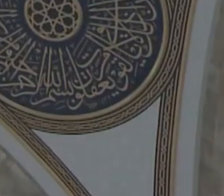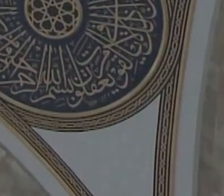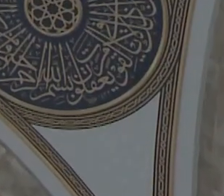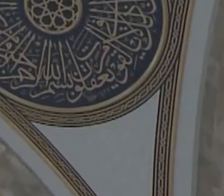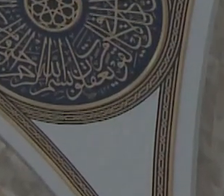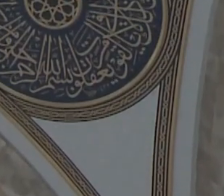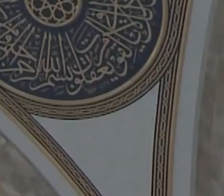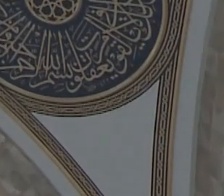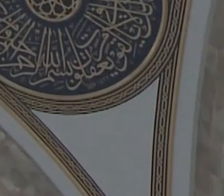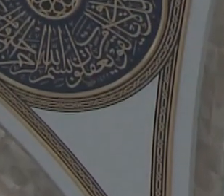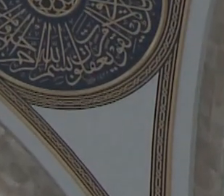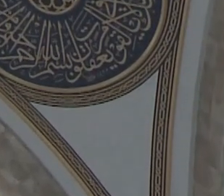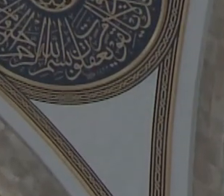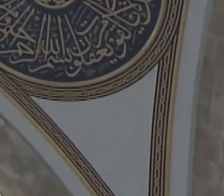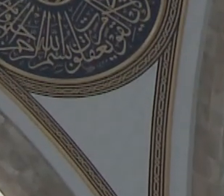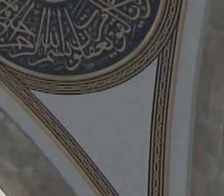mineşşeytanirracim.